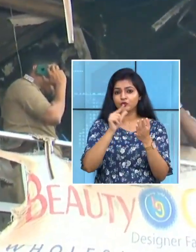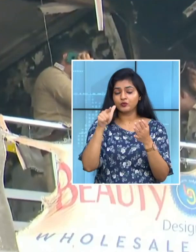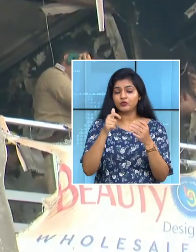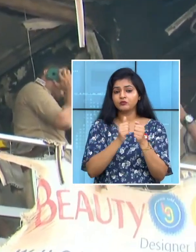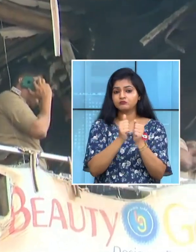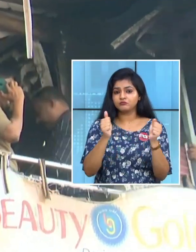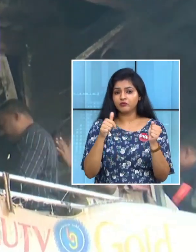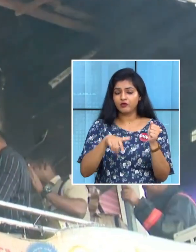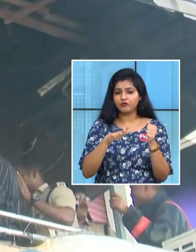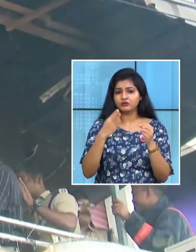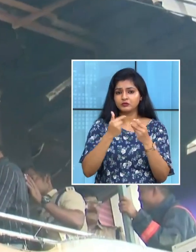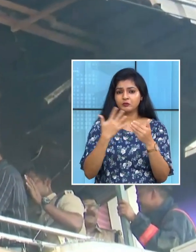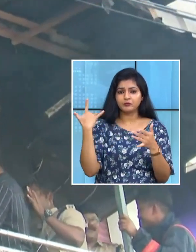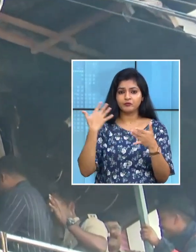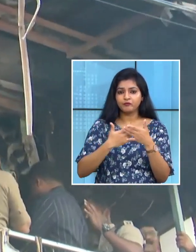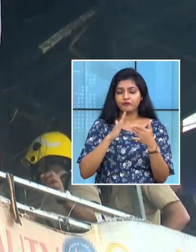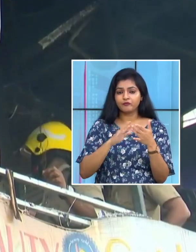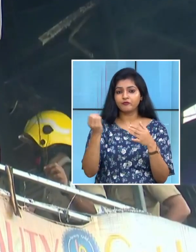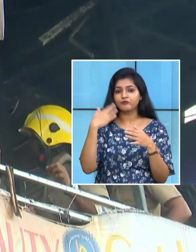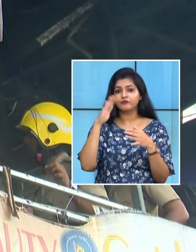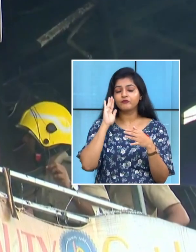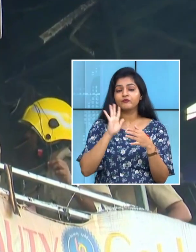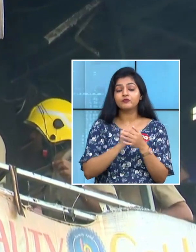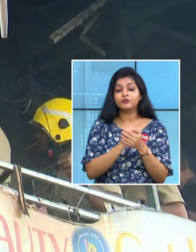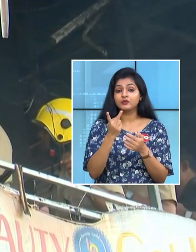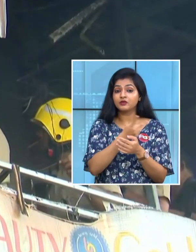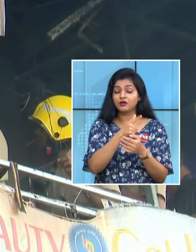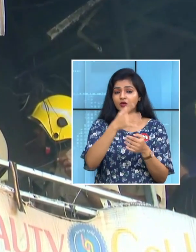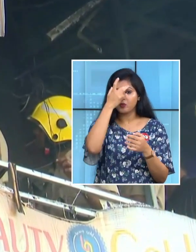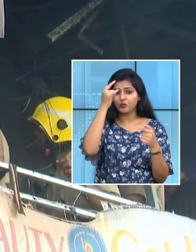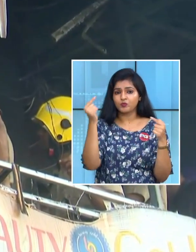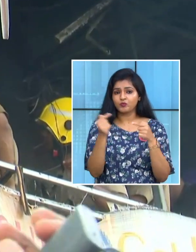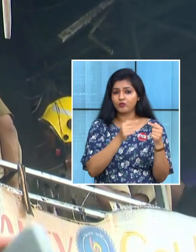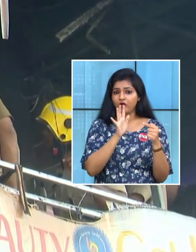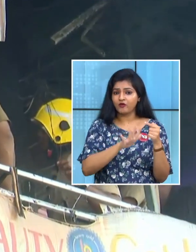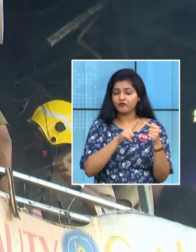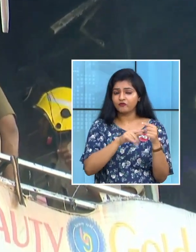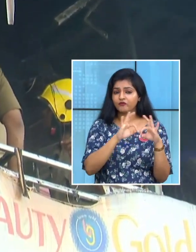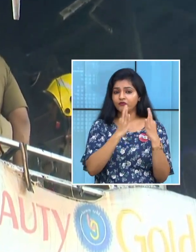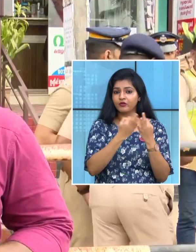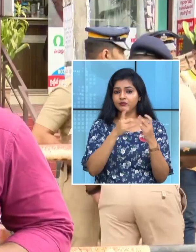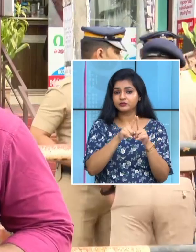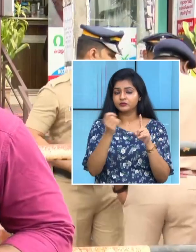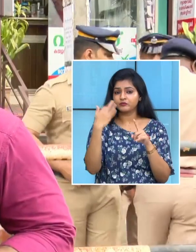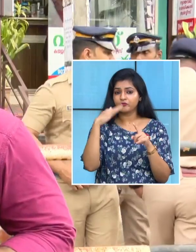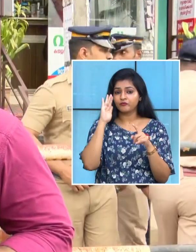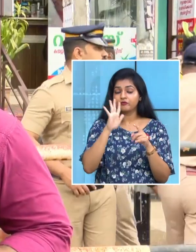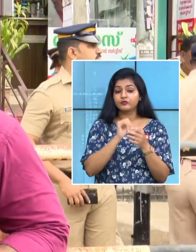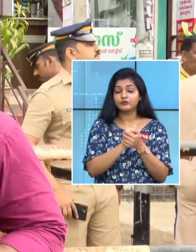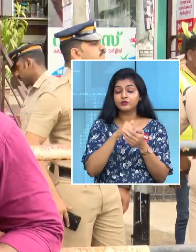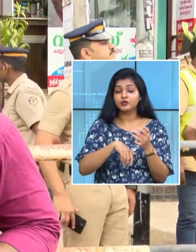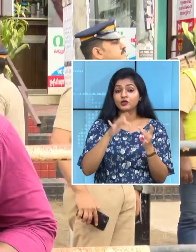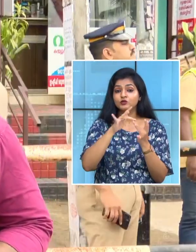കുറച്ച് നാളുകളായെന്നാണ് പറയപ്പെടുന്നത്. അവർ തമ്മിൽ അത്തരം പ്രശ്നങ്ങൾ ഉണ്ടായിരുന്നു എന്നും പറയപ്പെടുന്നുണ്ട്. ഇനി ഇത് ഈ